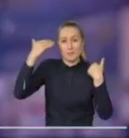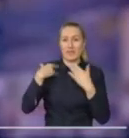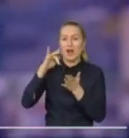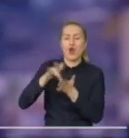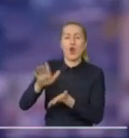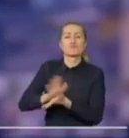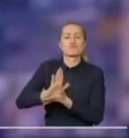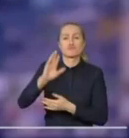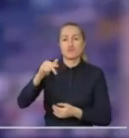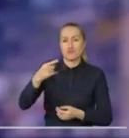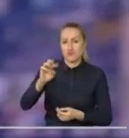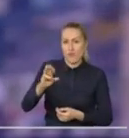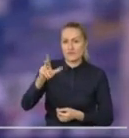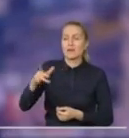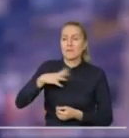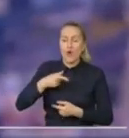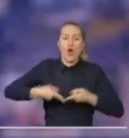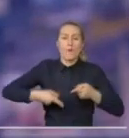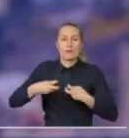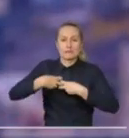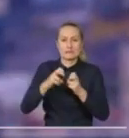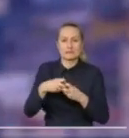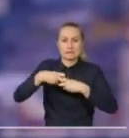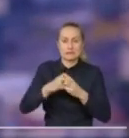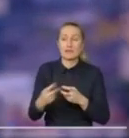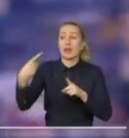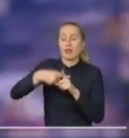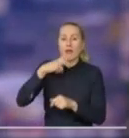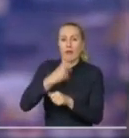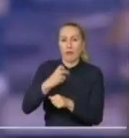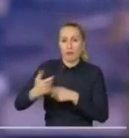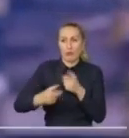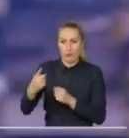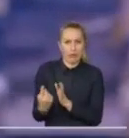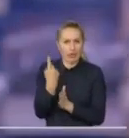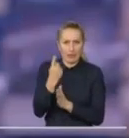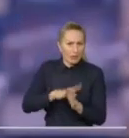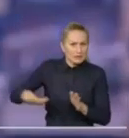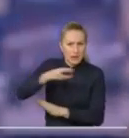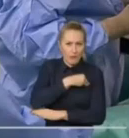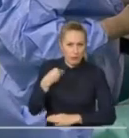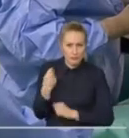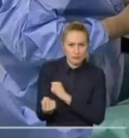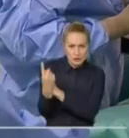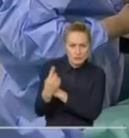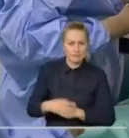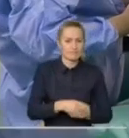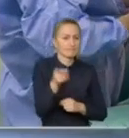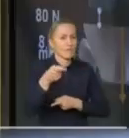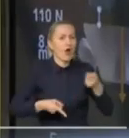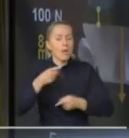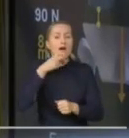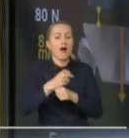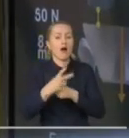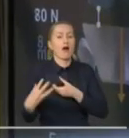protezoplastykę stawu kolanowego z wykorzystaniem zaawansowanego ramienia robotycznego. To jedyne takie urządzenie w kraju. Przy zabiegu pomaga z